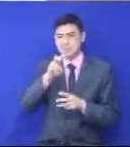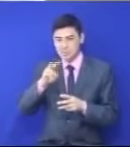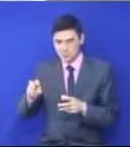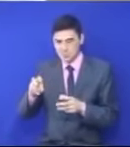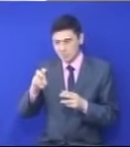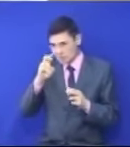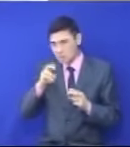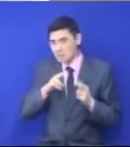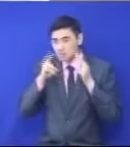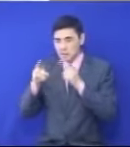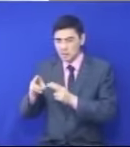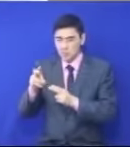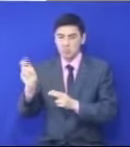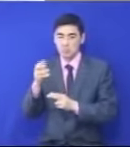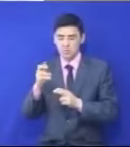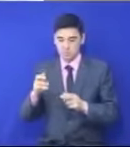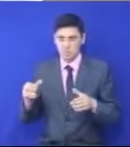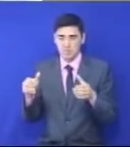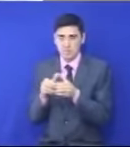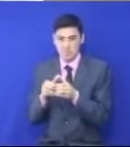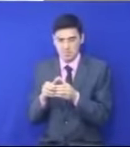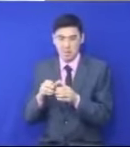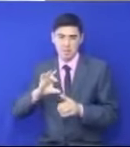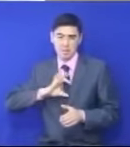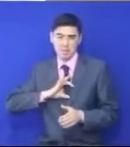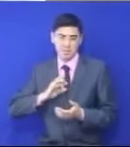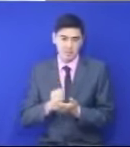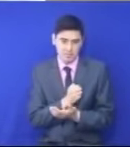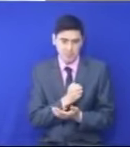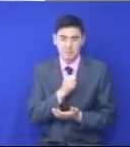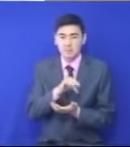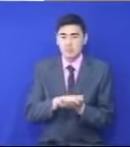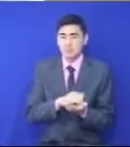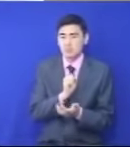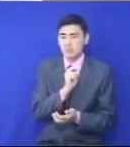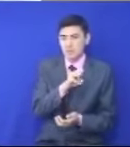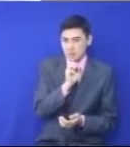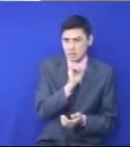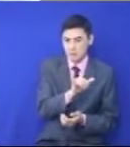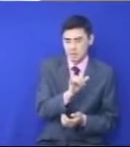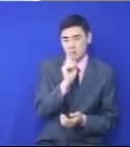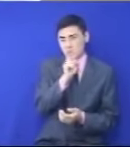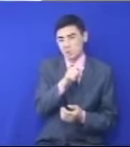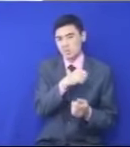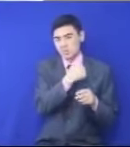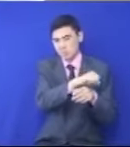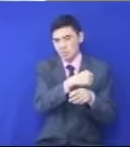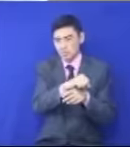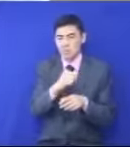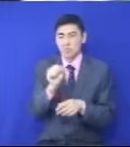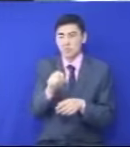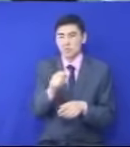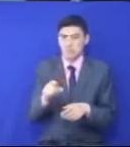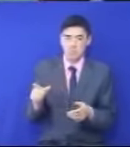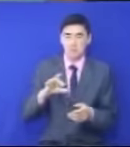Я стал бронзовым призером на соревнованиях в Бишкеке. Также на республиканском турнире, который проходил в Актау, я смог победить своих противников и выиграть